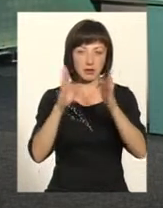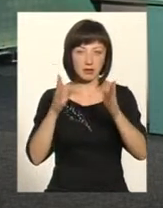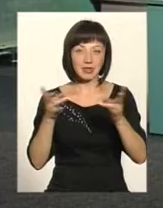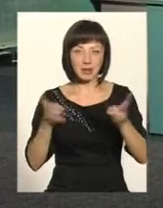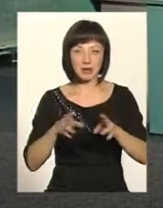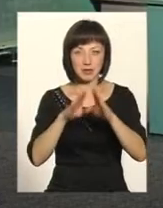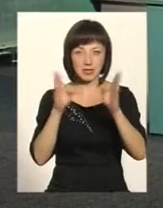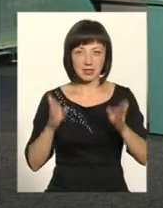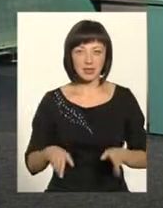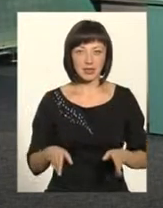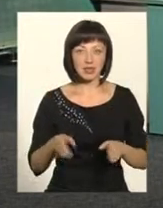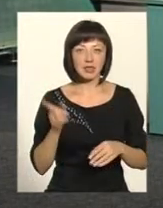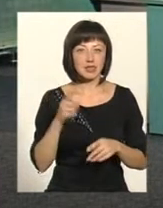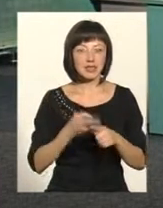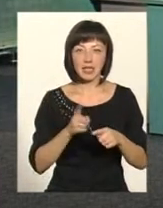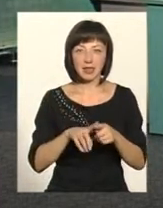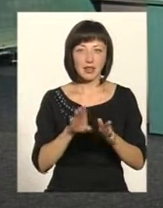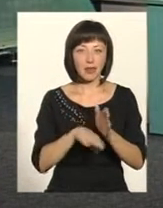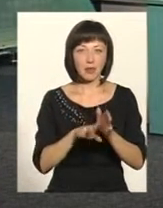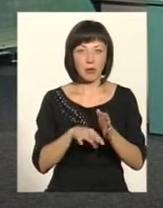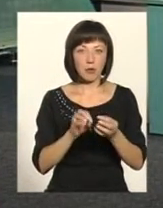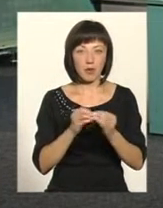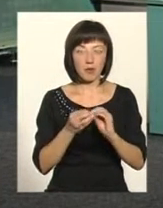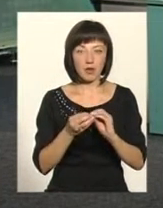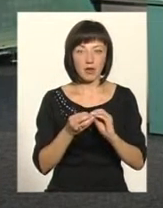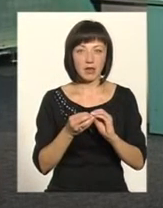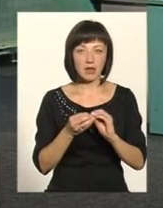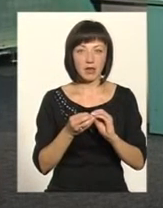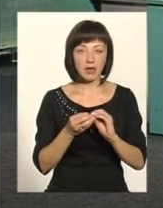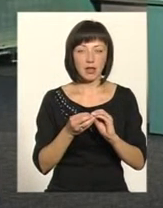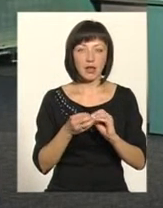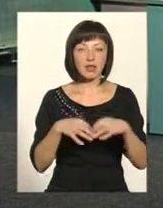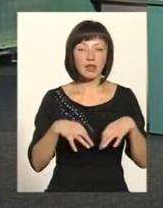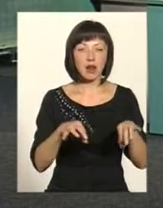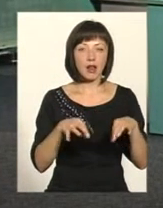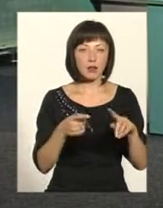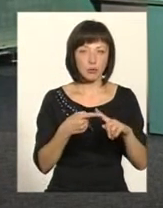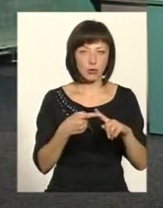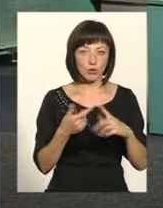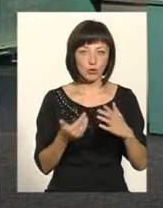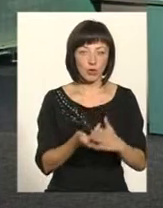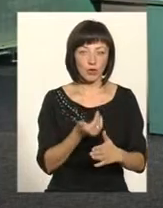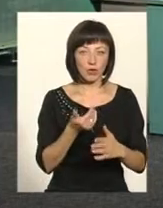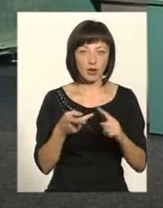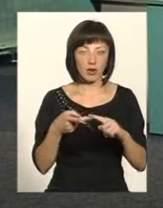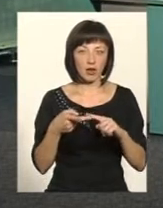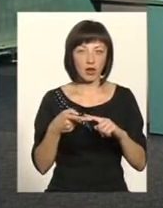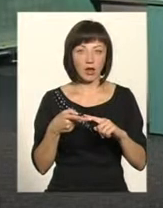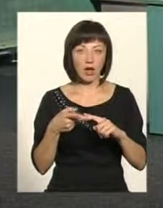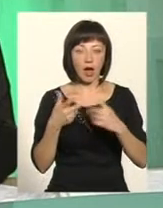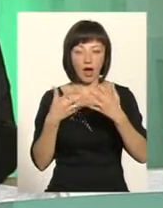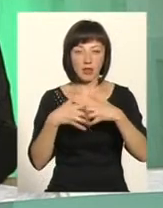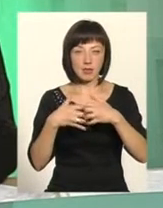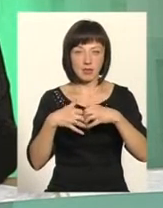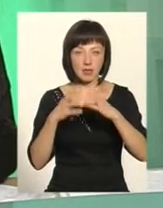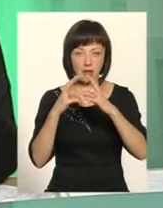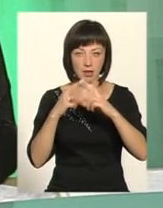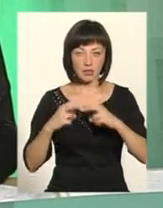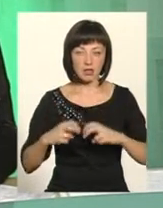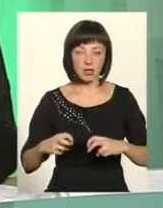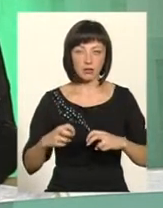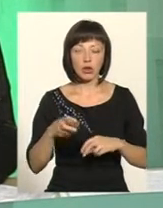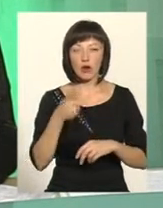сейф, таке сейф – це не проблема. Це проблема в чому? Транспорт новий, транспорт, аналізатори. Аналізатори